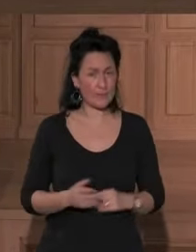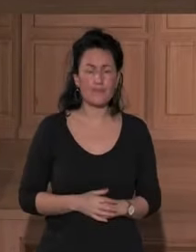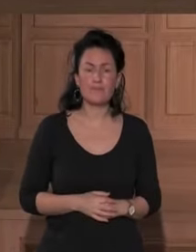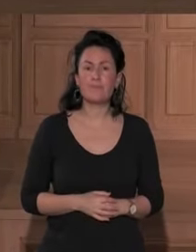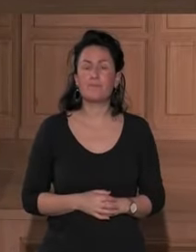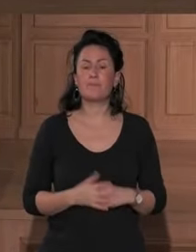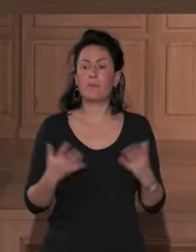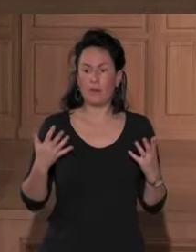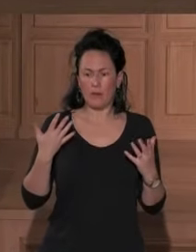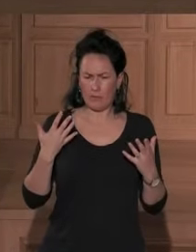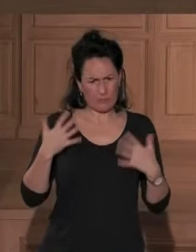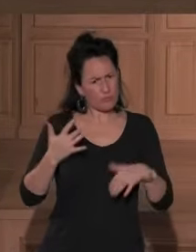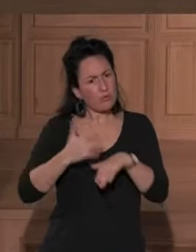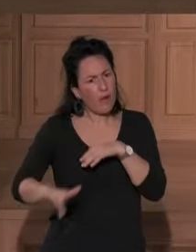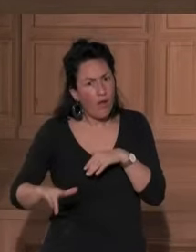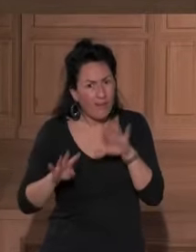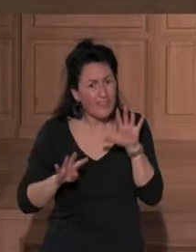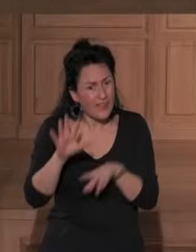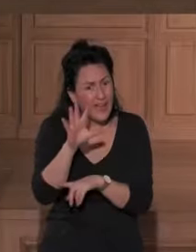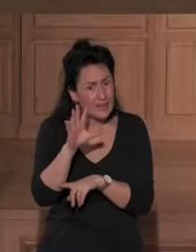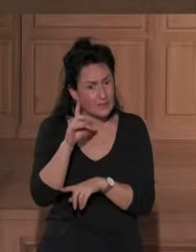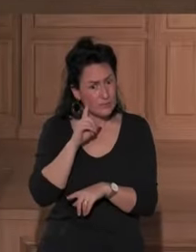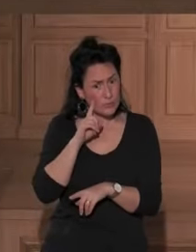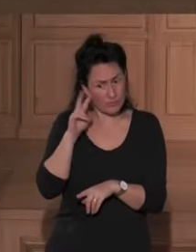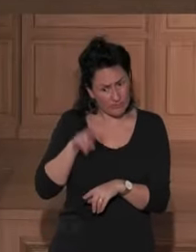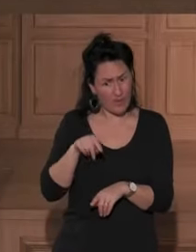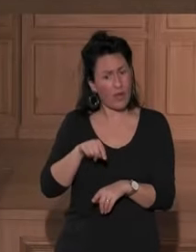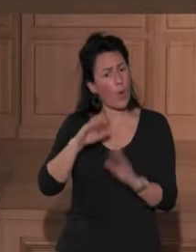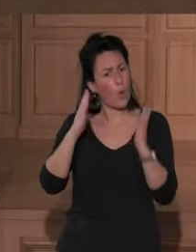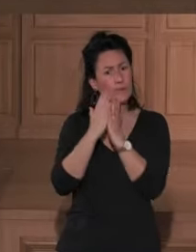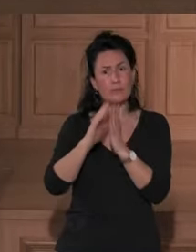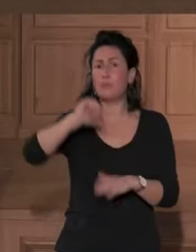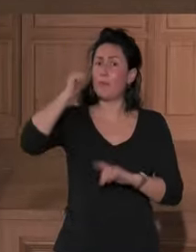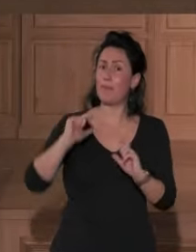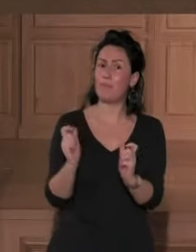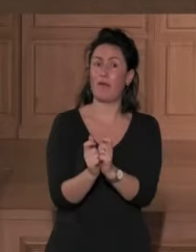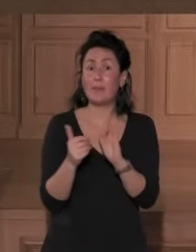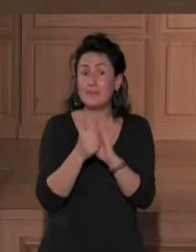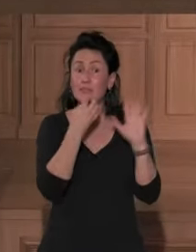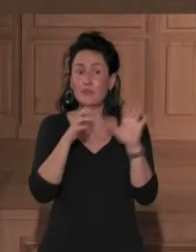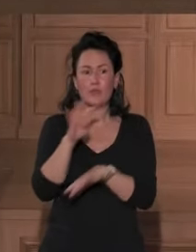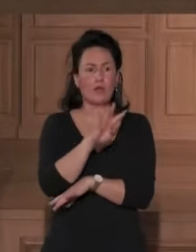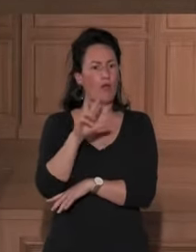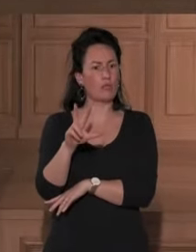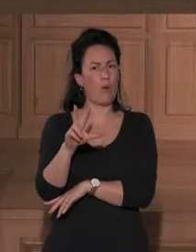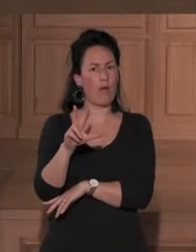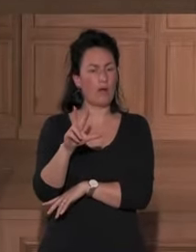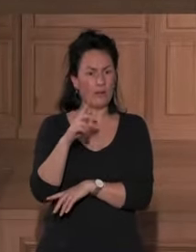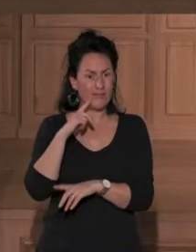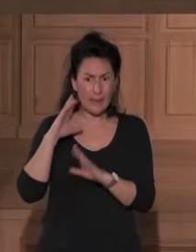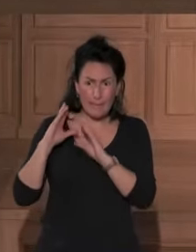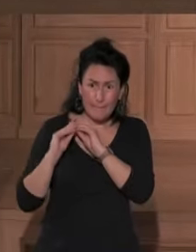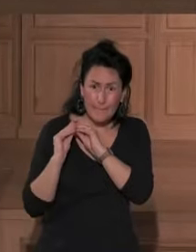la connaissance de l'autisme qui date de 1943 après le premier diagnostic d'un médecin. Donc si vous voulez maintenant,